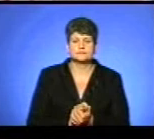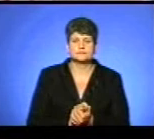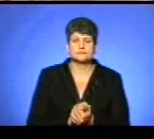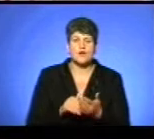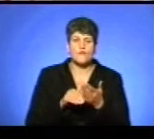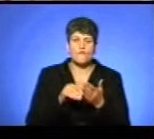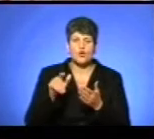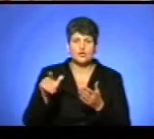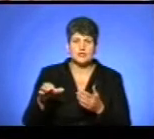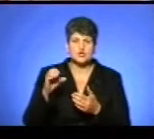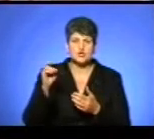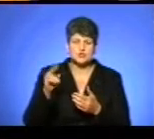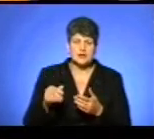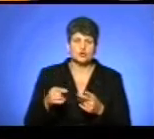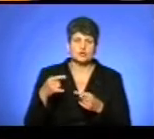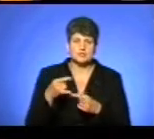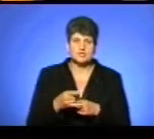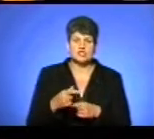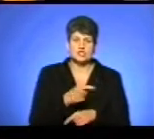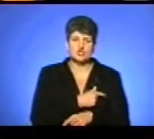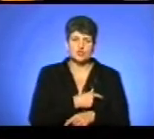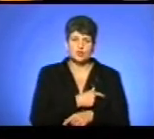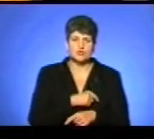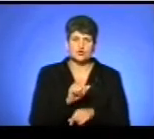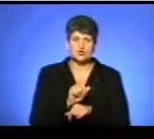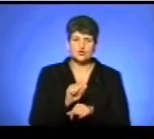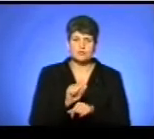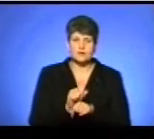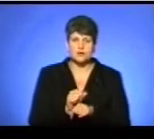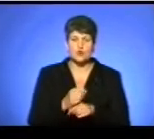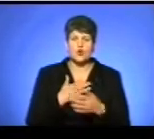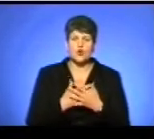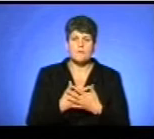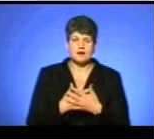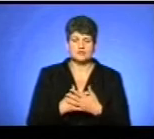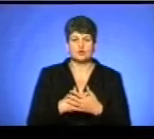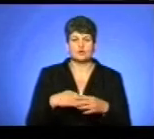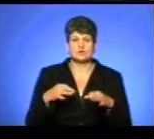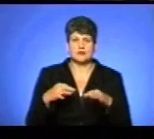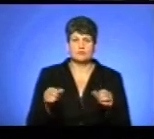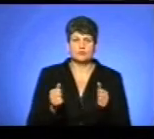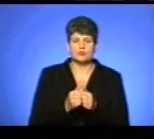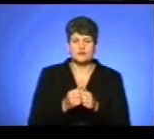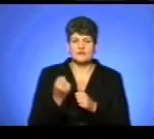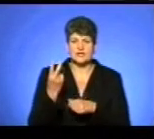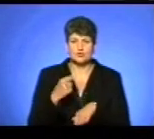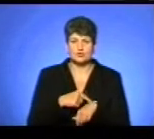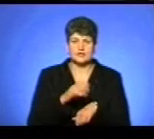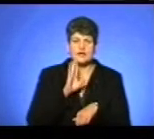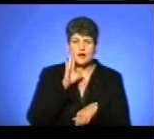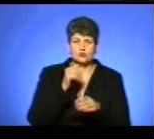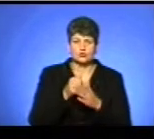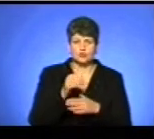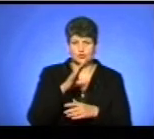Волонтери соціального таксі чергують на зупинках громадського транспорту поряд з палатками «Файного міста» з 12 години ранку до